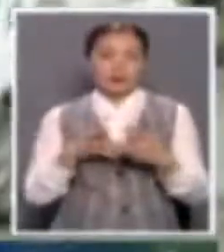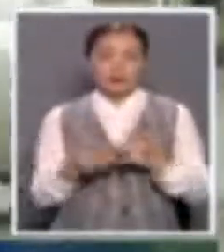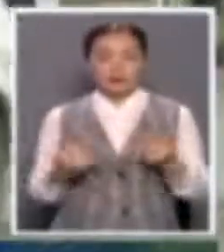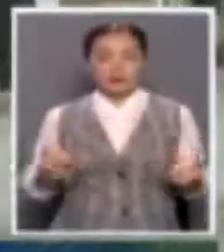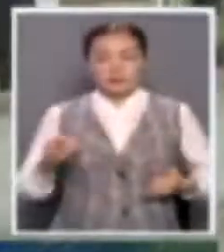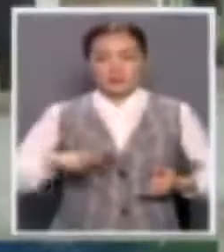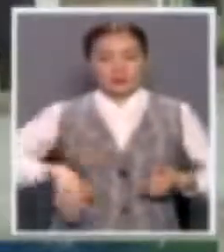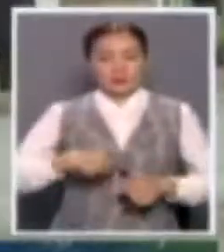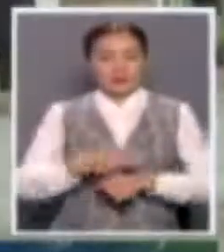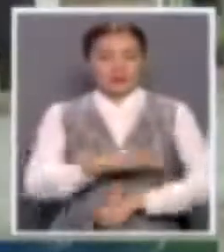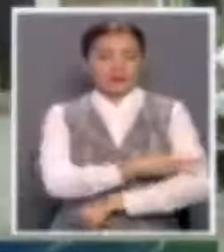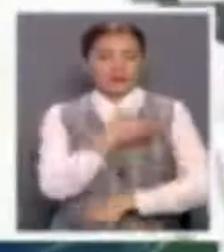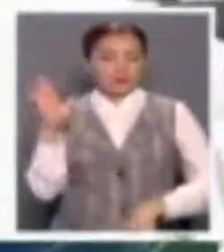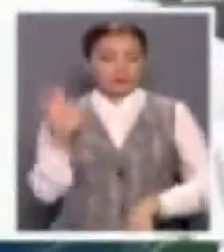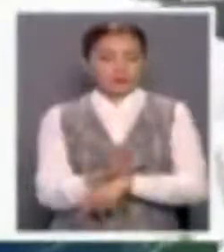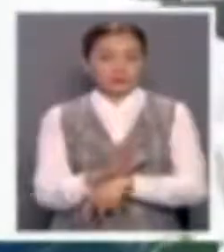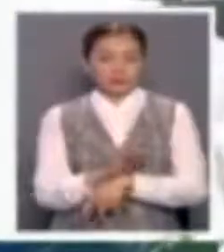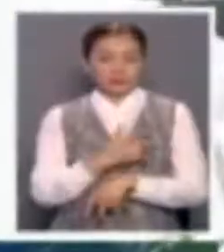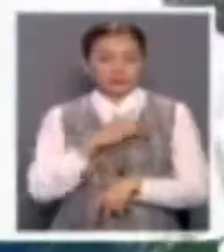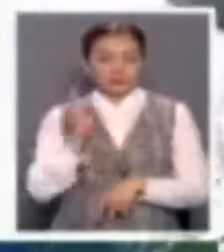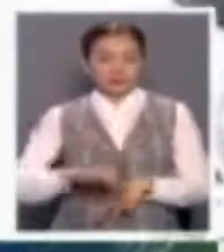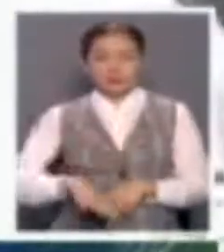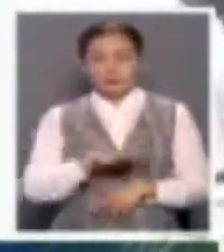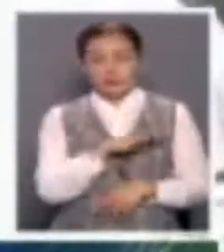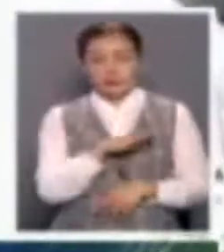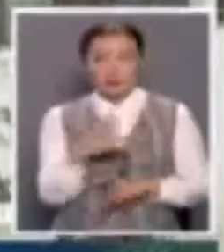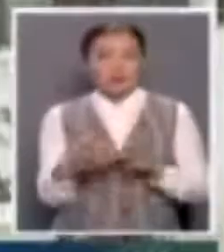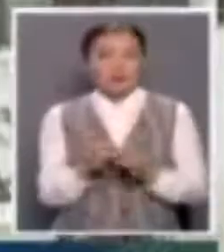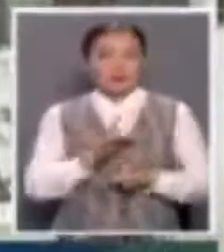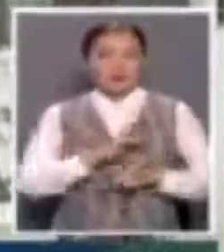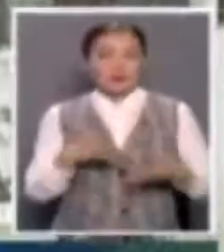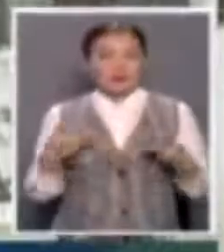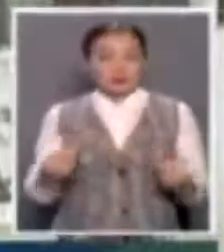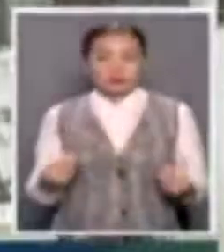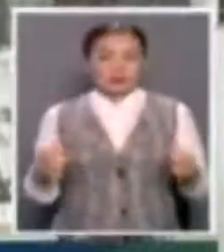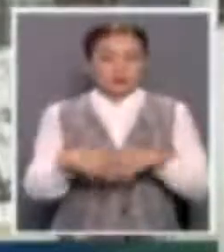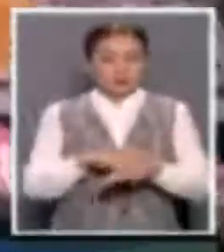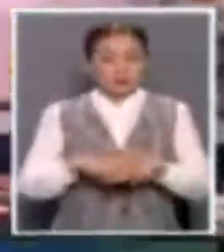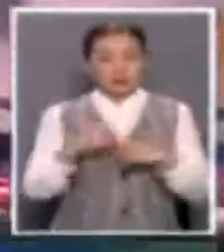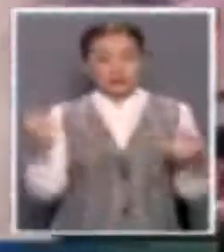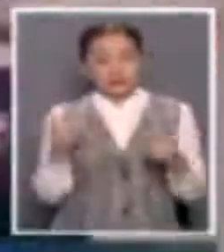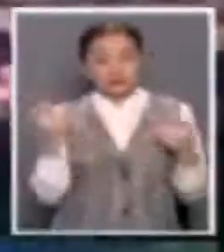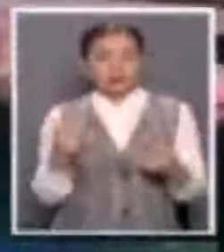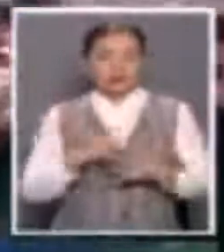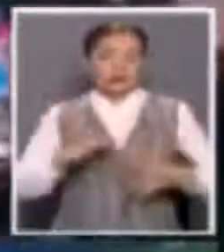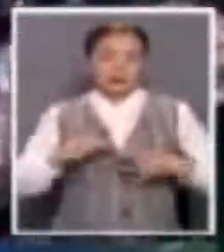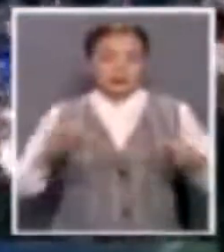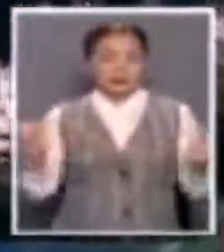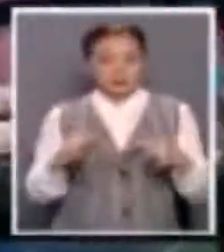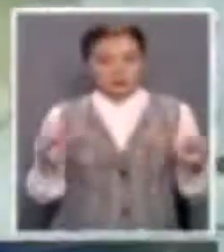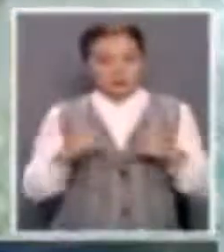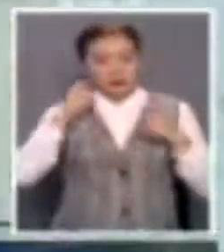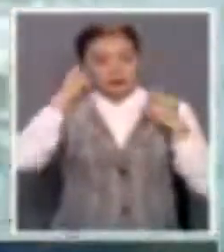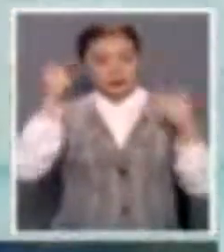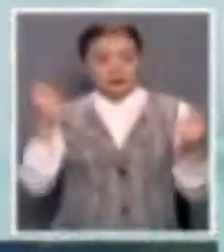бастап облыстың бас санитары қайтадан шектеу шараларын шығарды. Яғни мереке қарсаңда көпшілік думанды кештерге, жиын тойларға, туған